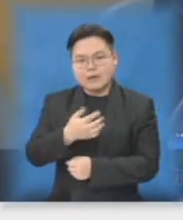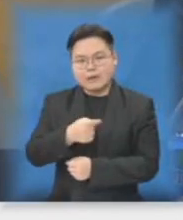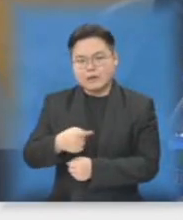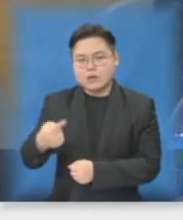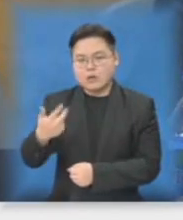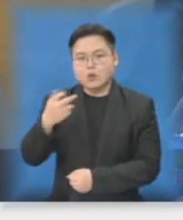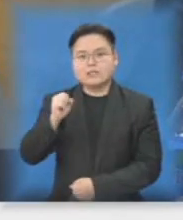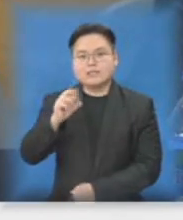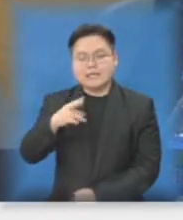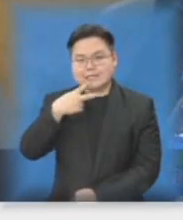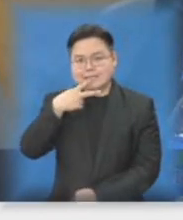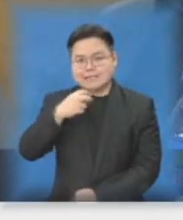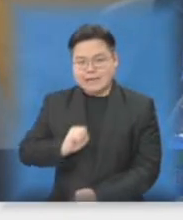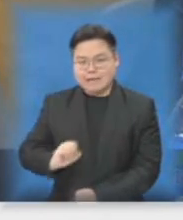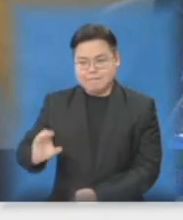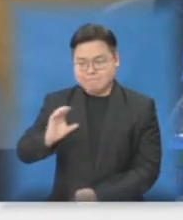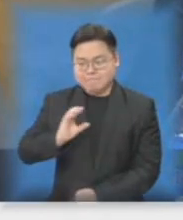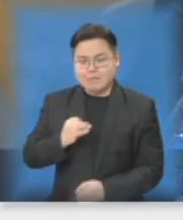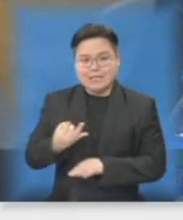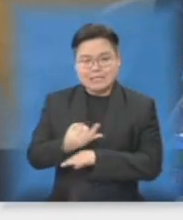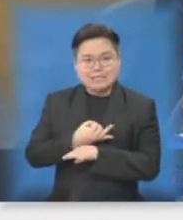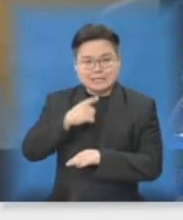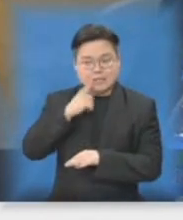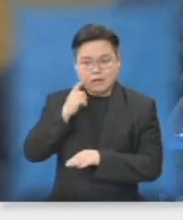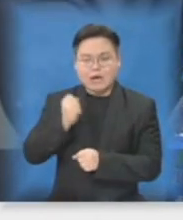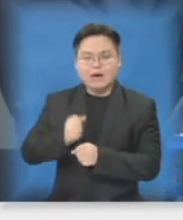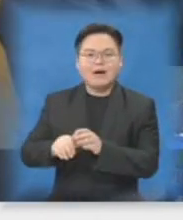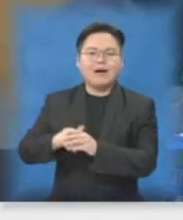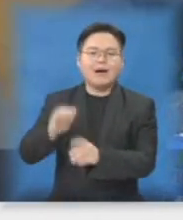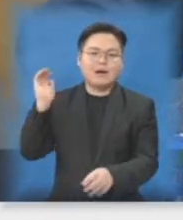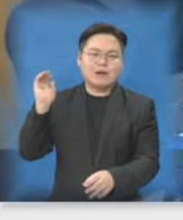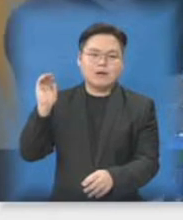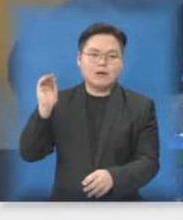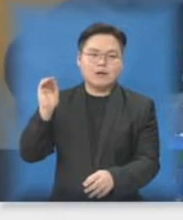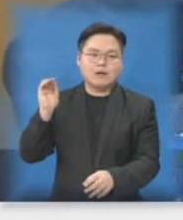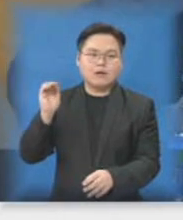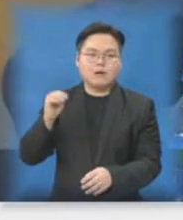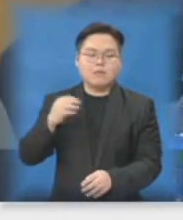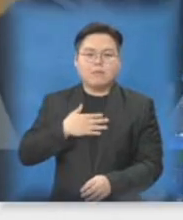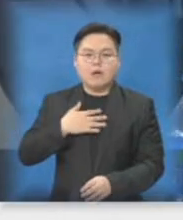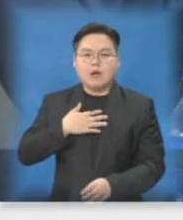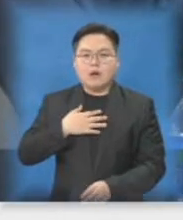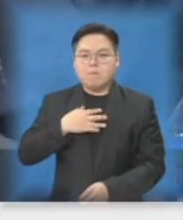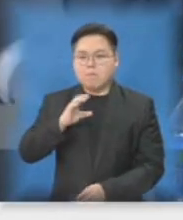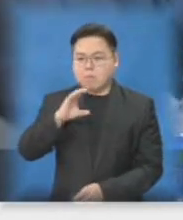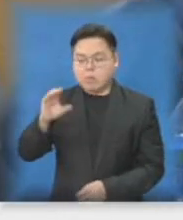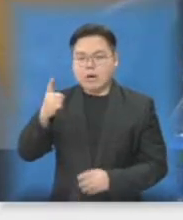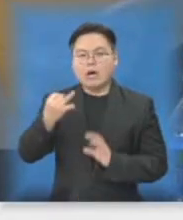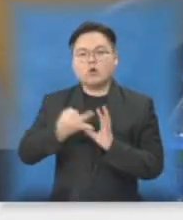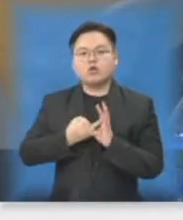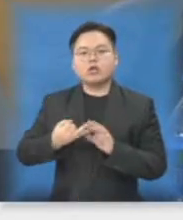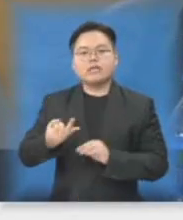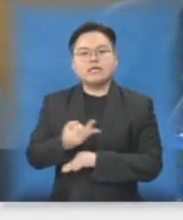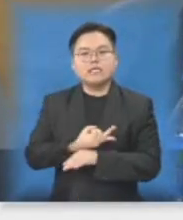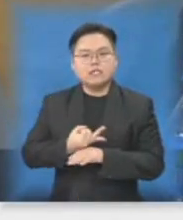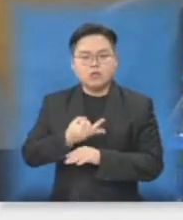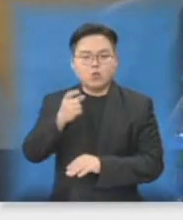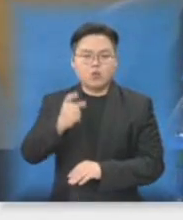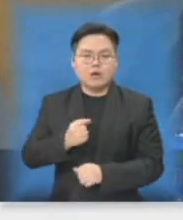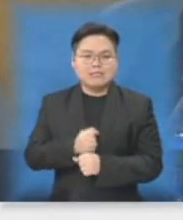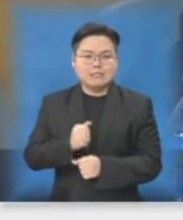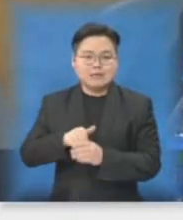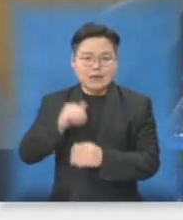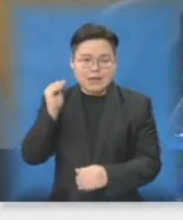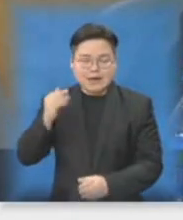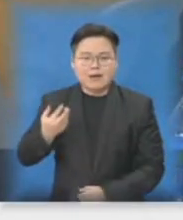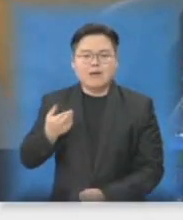цалин авдаг. Одоо инженер залуу ажилласаа гарч байгаа. Манайхаас бол 17 инженер ажилласаа гарсан. Яасан гэхээр